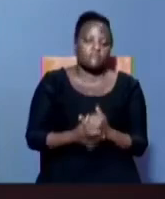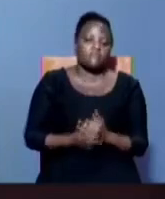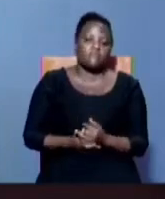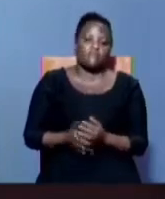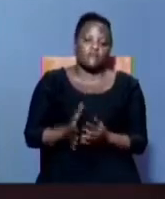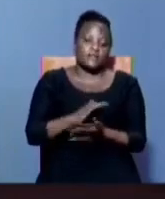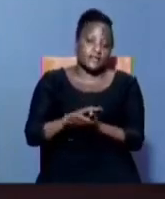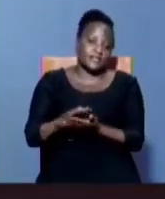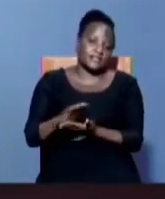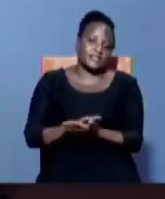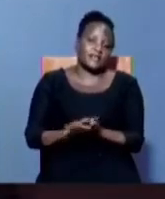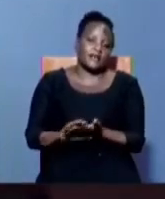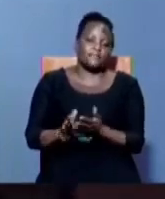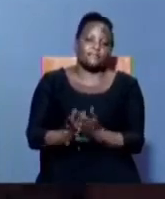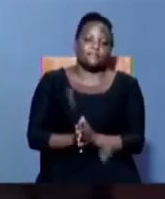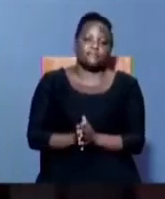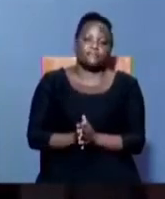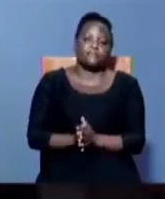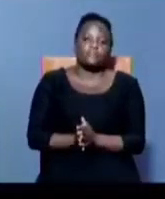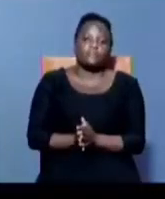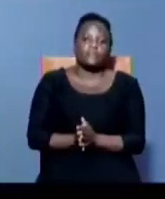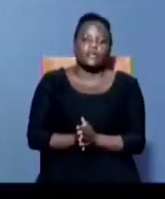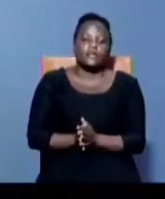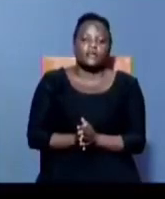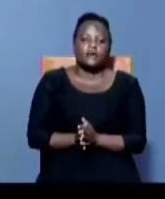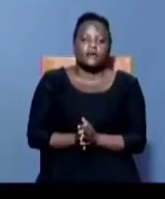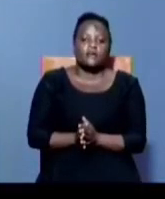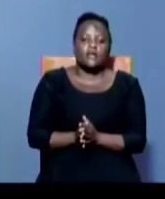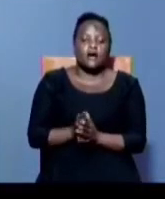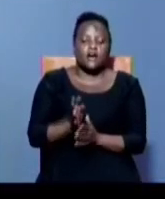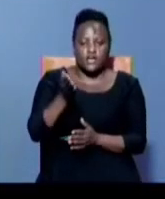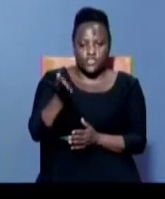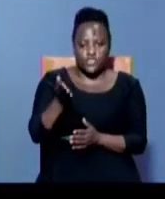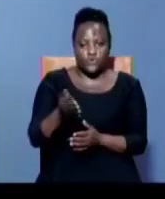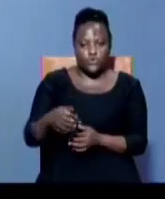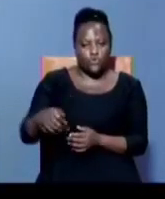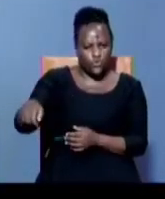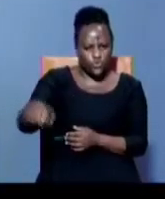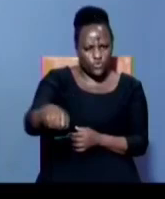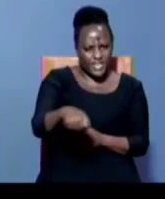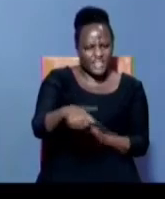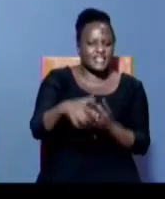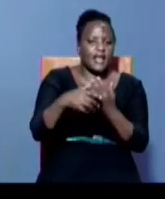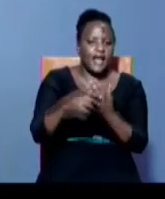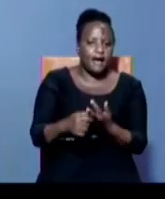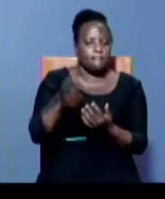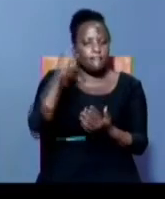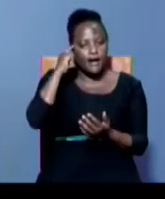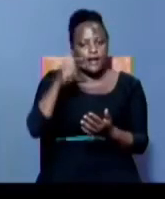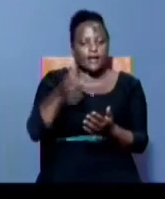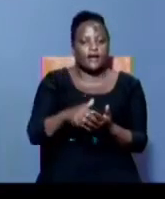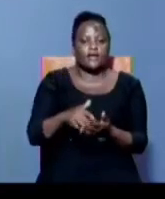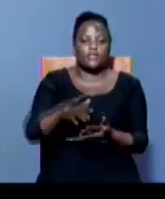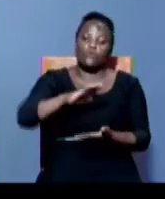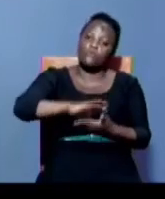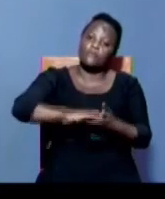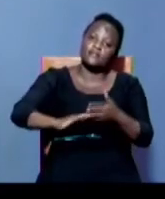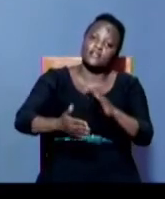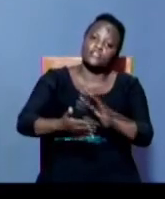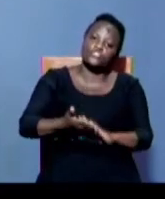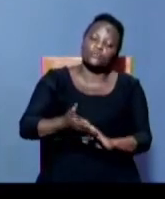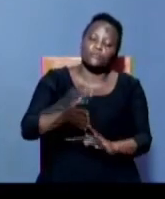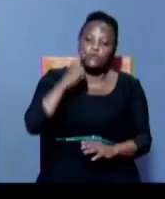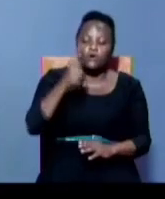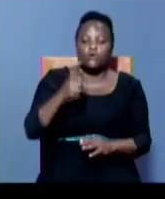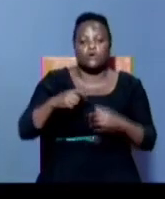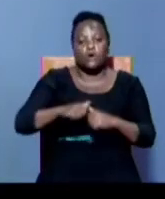pia kunyunyiza damu ndio hiyo upatanisho ambayo ni Warawi 16 tuliyokuwa nayo jana, ambayo unaona kuhani mkuu akiwa